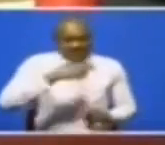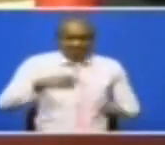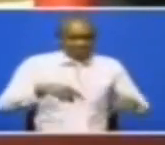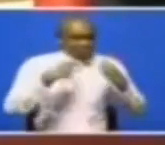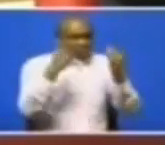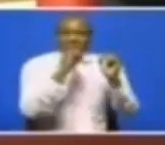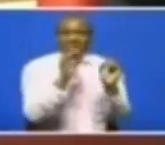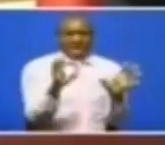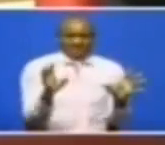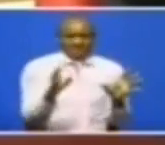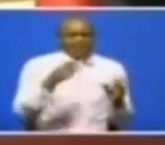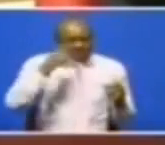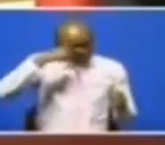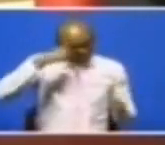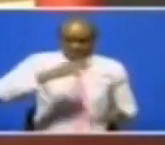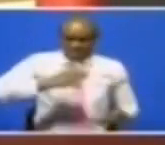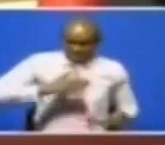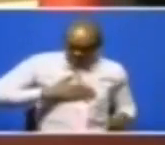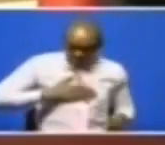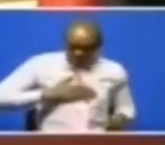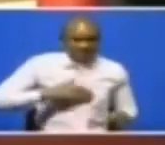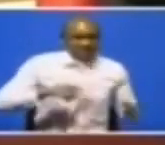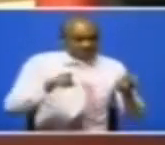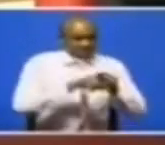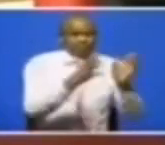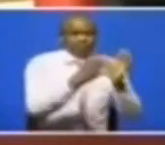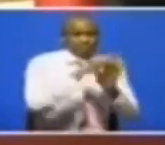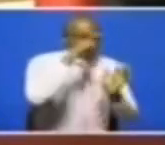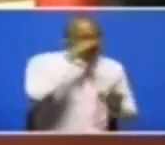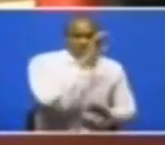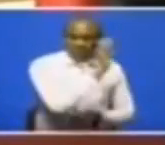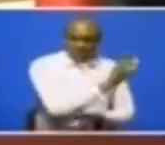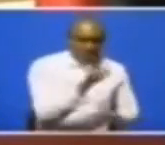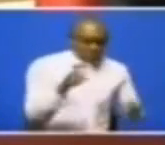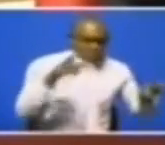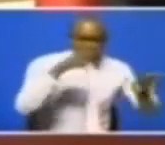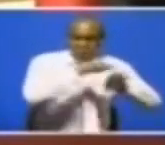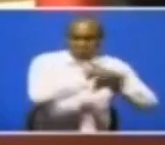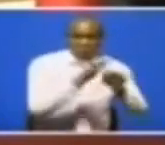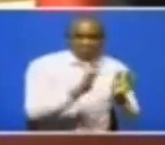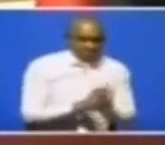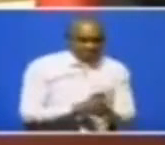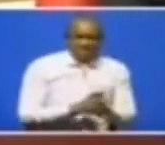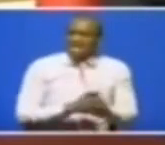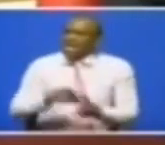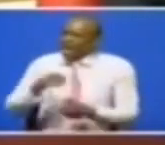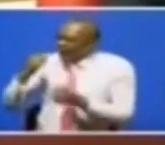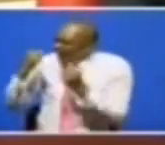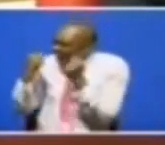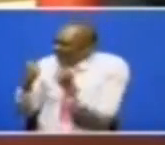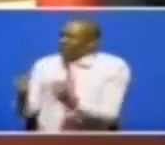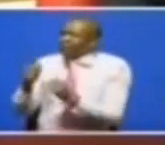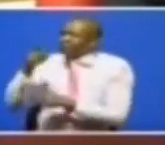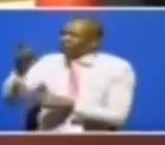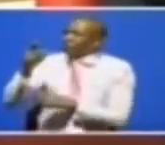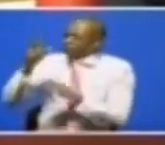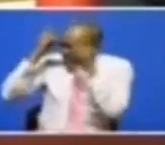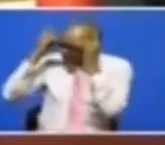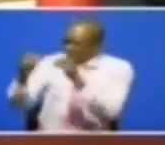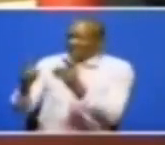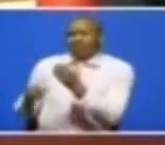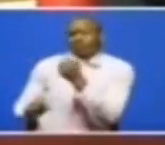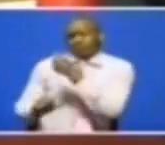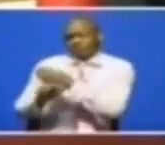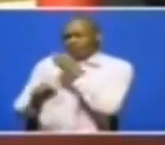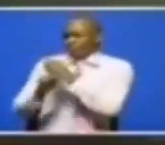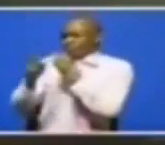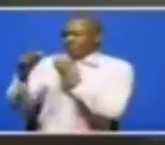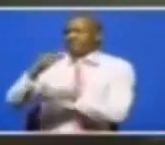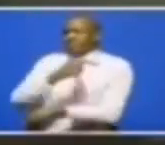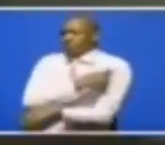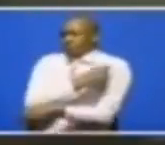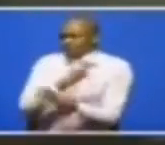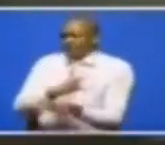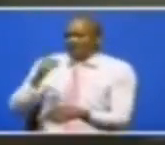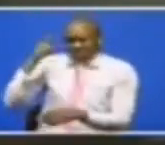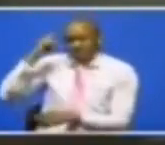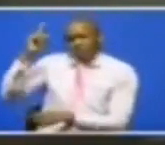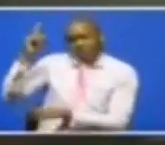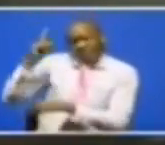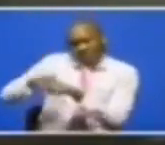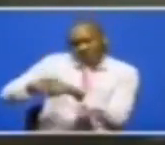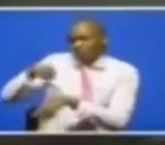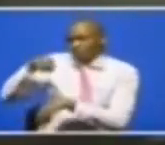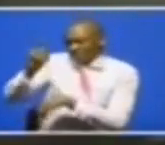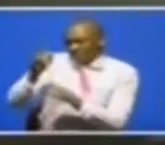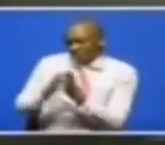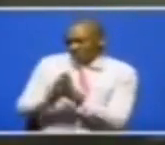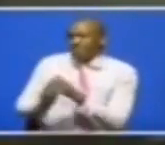hatuhitilafiani. Sera zangu ni sawa na sera zake. Na ilikuwa vigumu kwa kuwewe kuamua kumuunga mkono Daktari Kavinga, maki kuna wakati mmoja pia